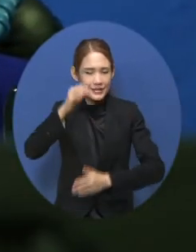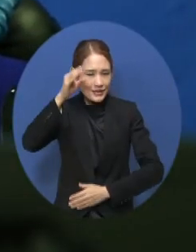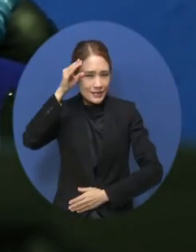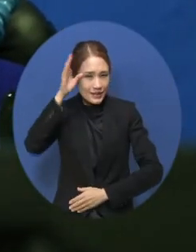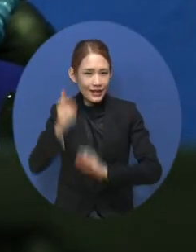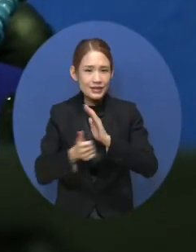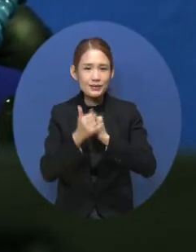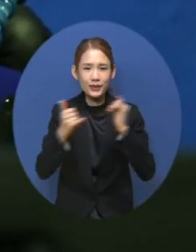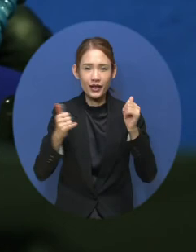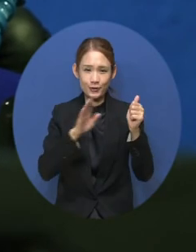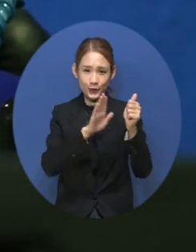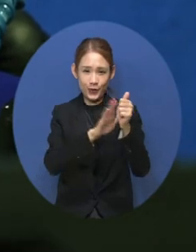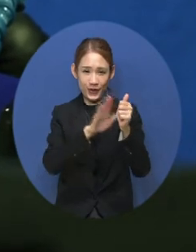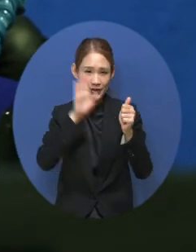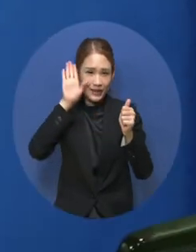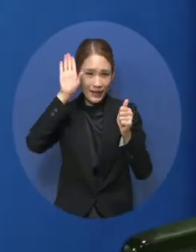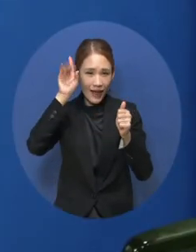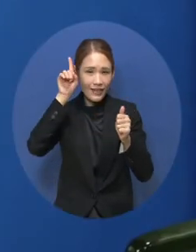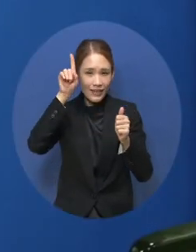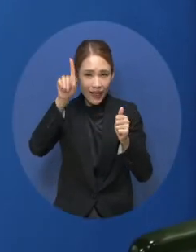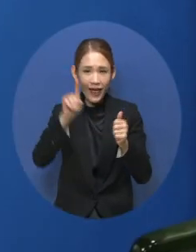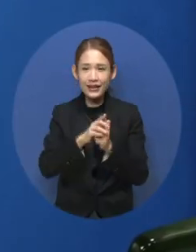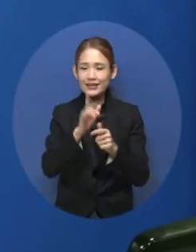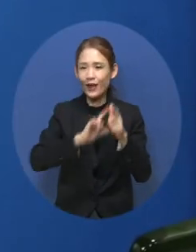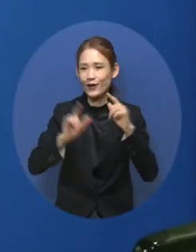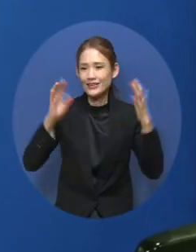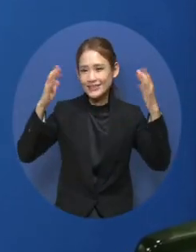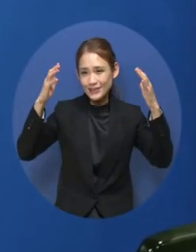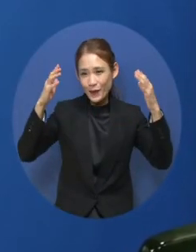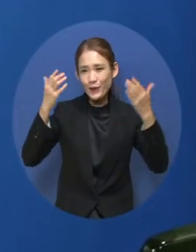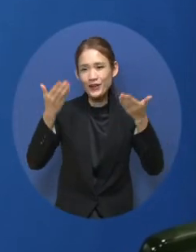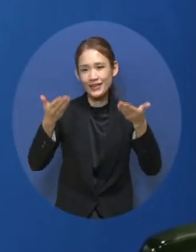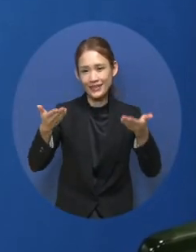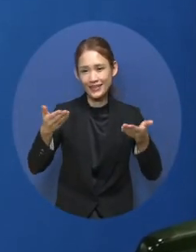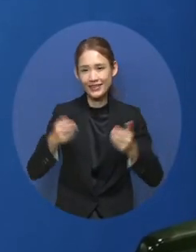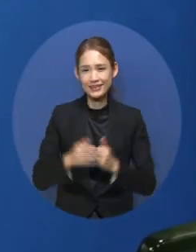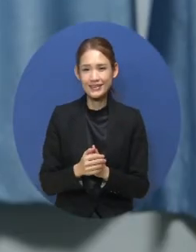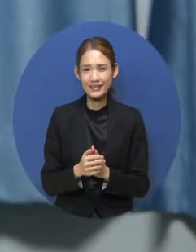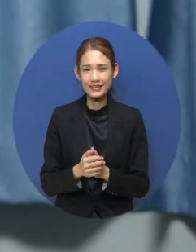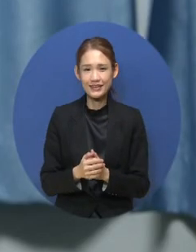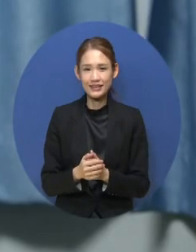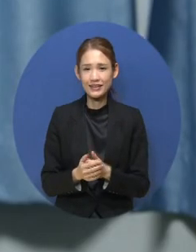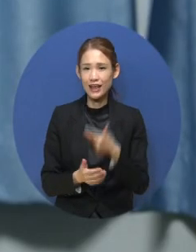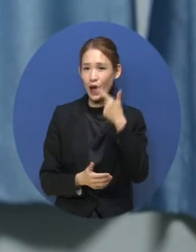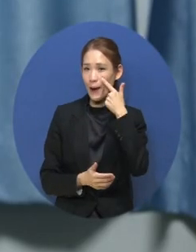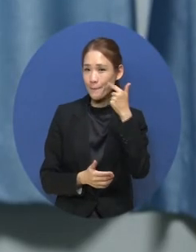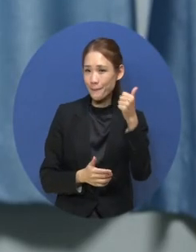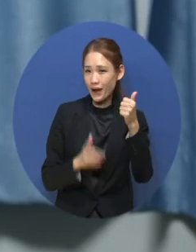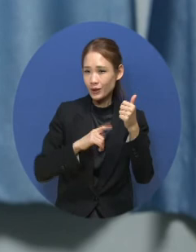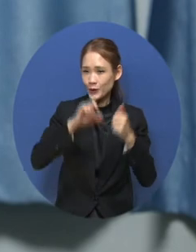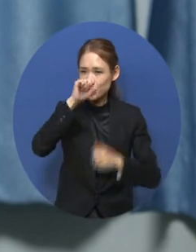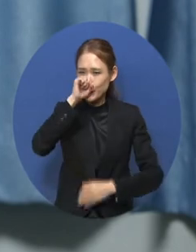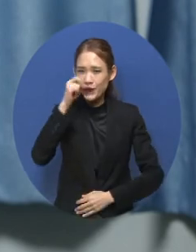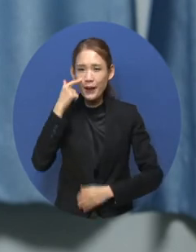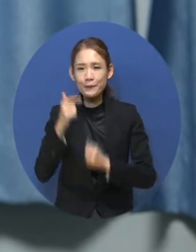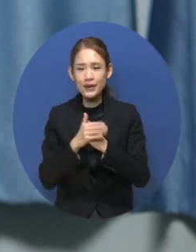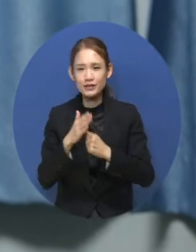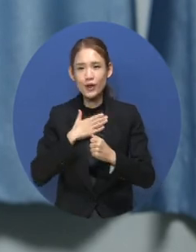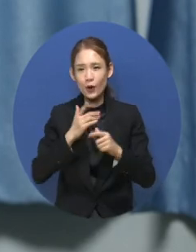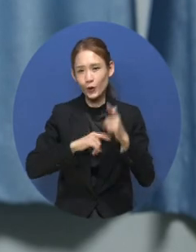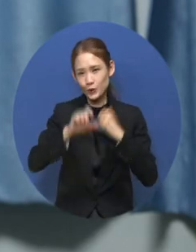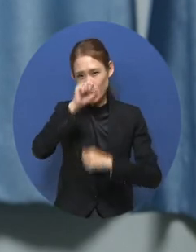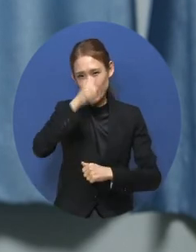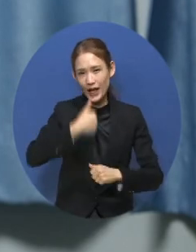희망이니 원준 씨의 힘찬 내일을 응원합니다. 아빠가 저한테 좋은 아빠였던 만큼 저도 좋은 아들이